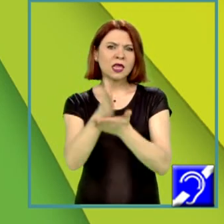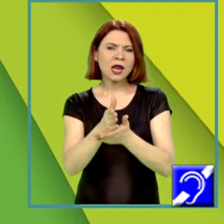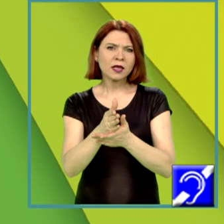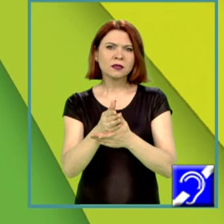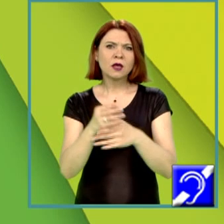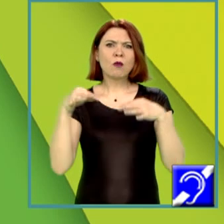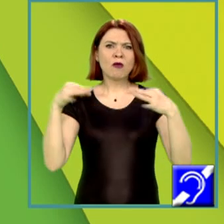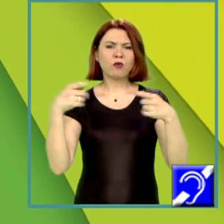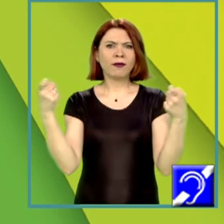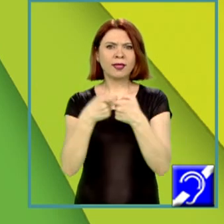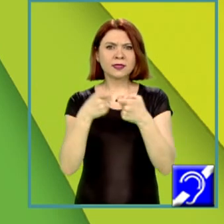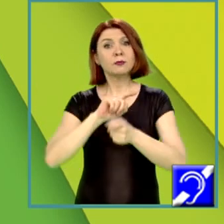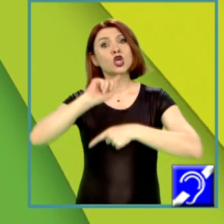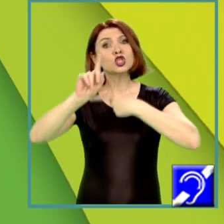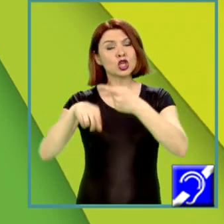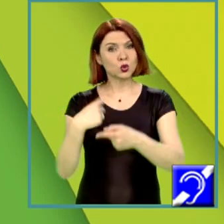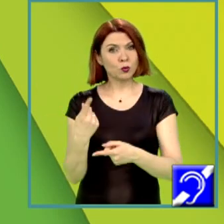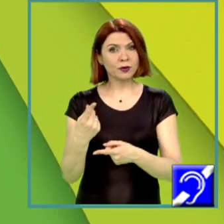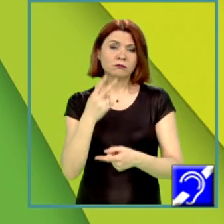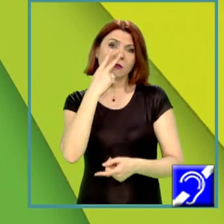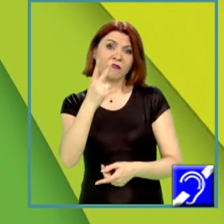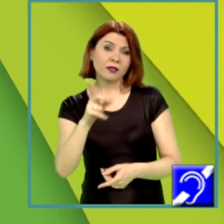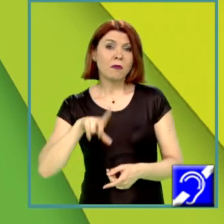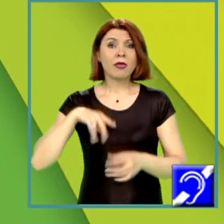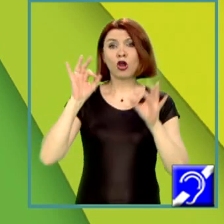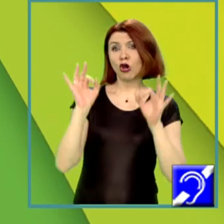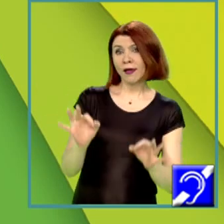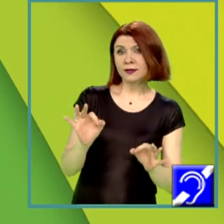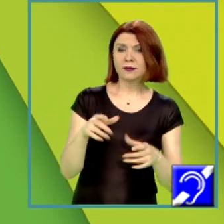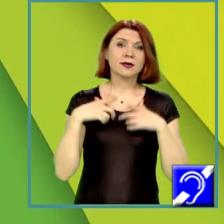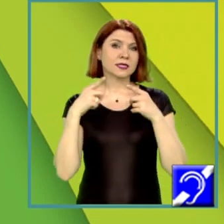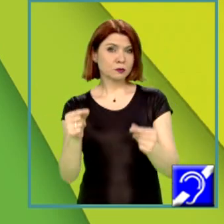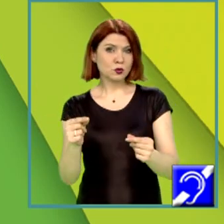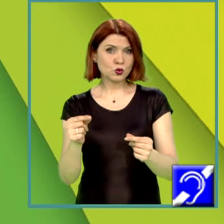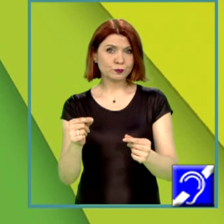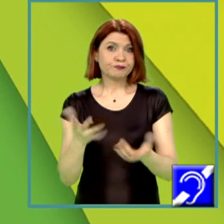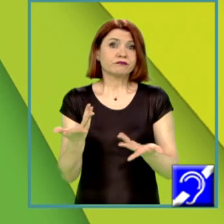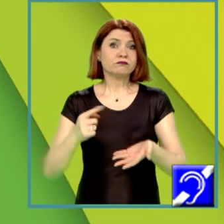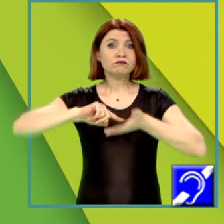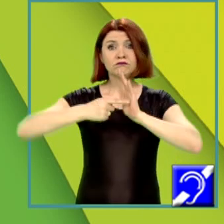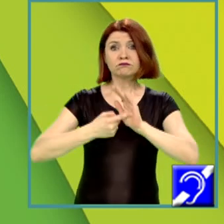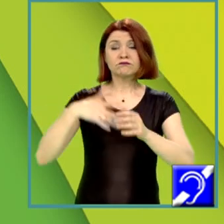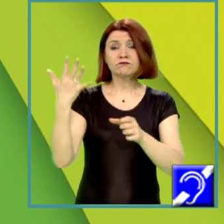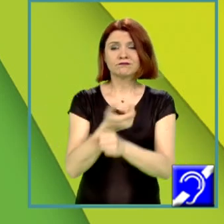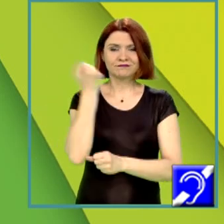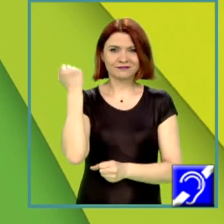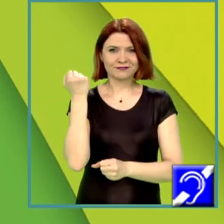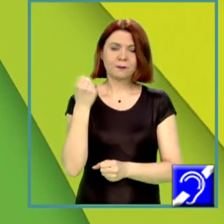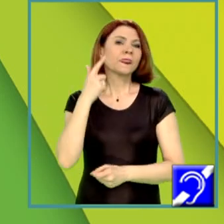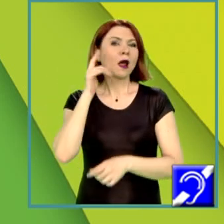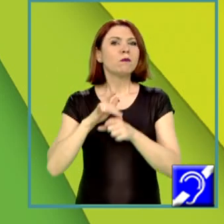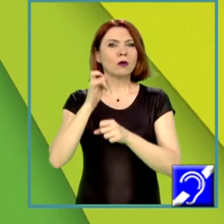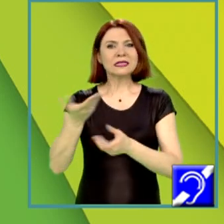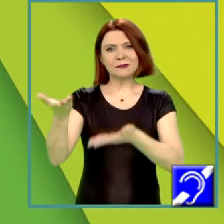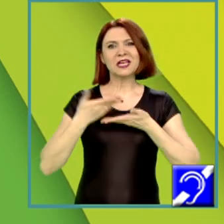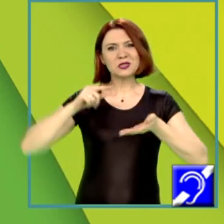foaia de examen și după aceea vedem este o are corect răspunsul Și ce punctaj voi obține încercat